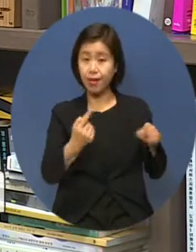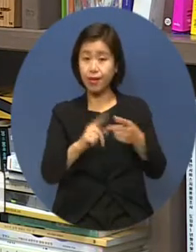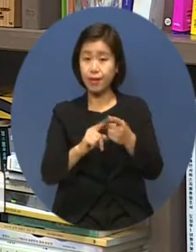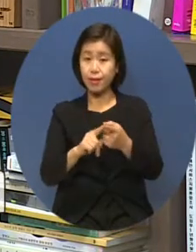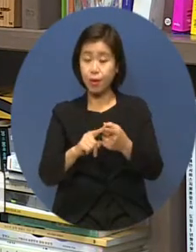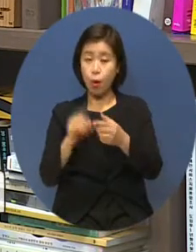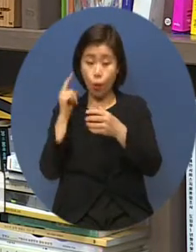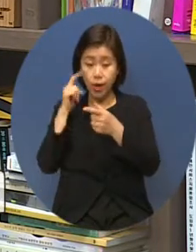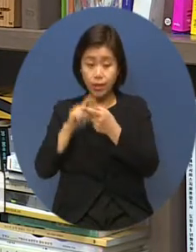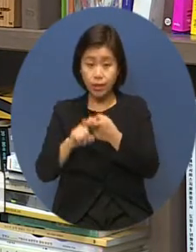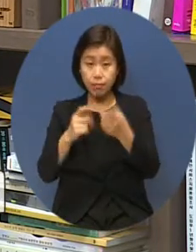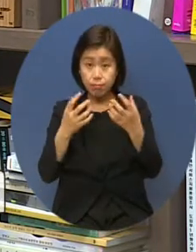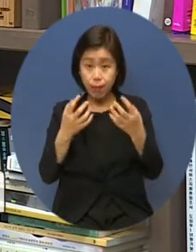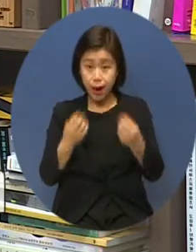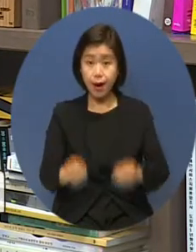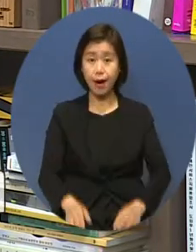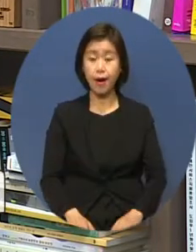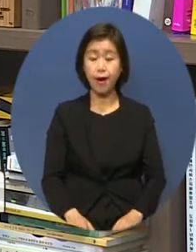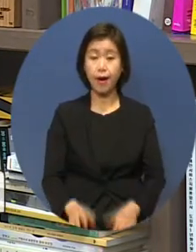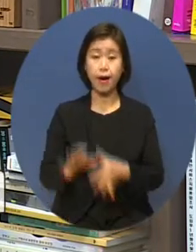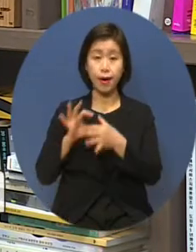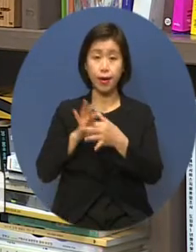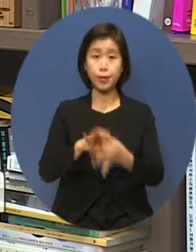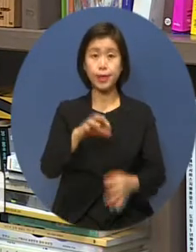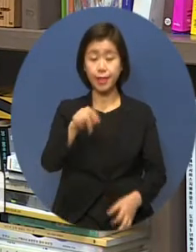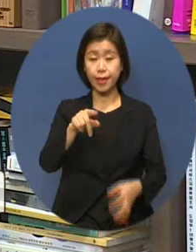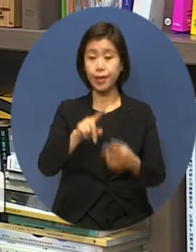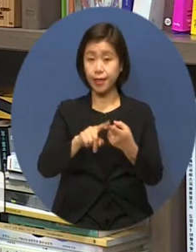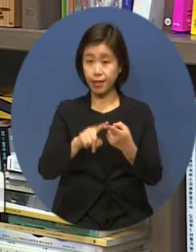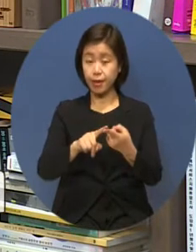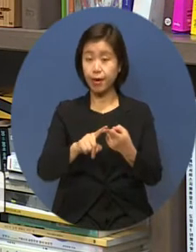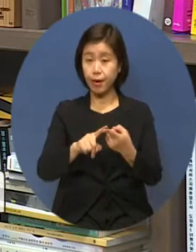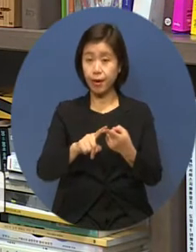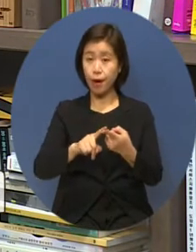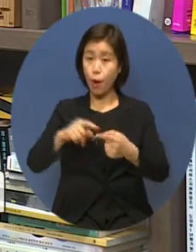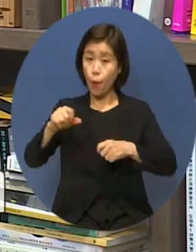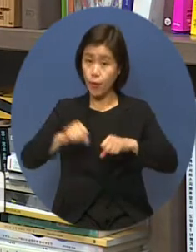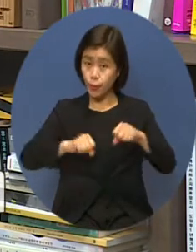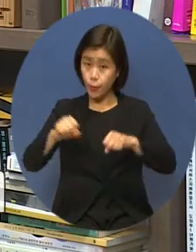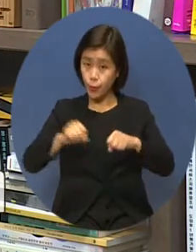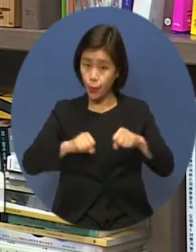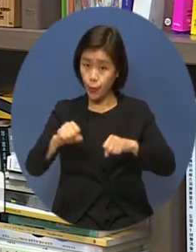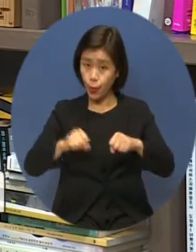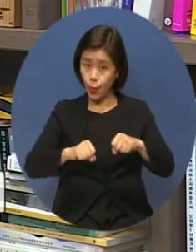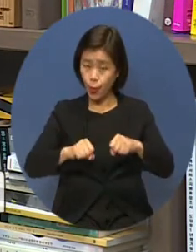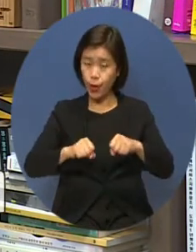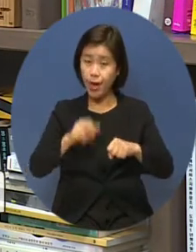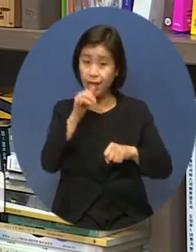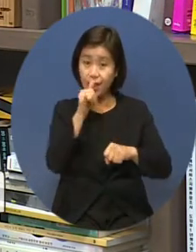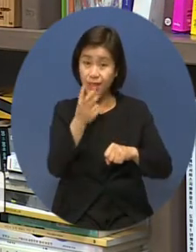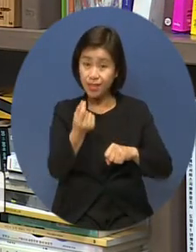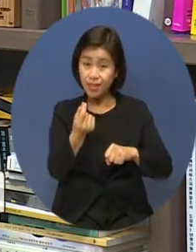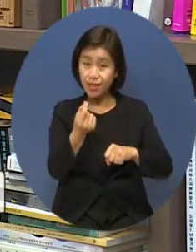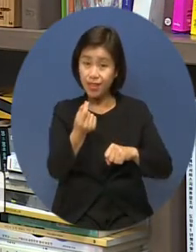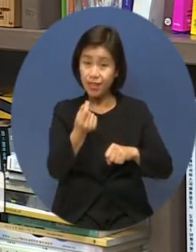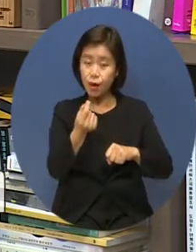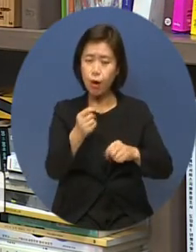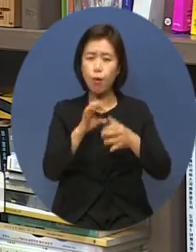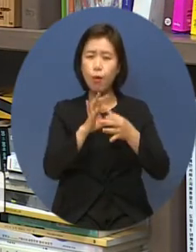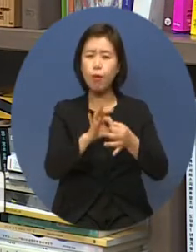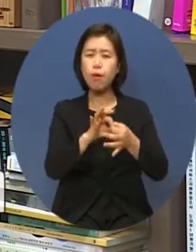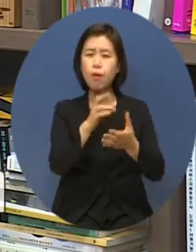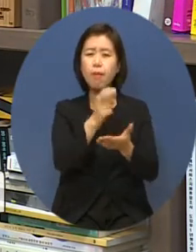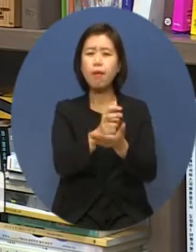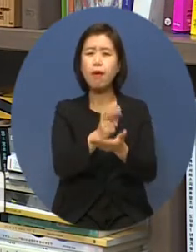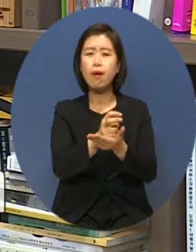계속, 이 부분에 대해서, 활동을 해오신 만큼, 이 관련된 법제정에도